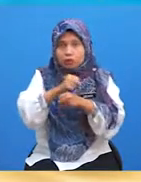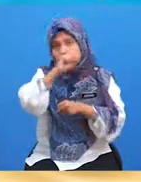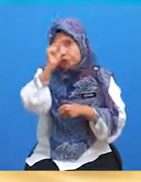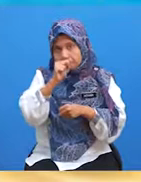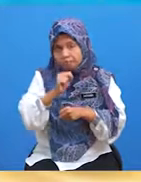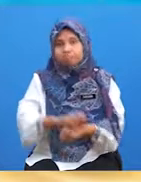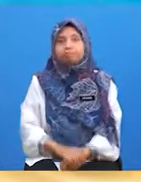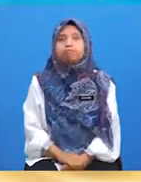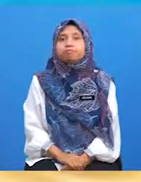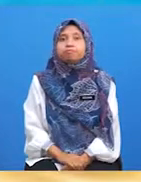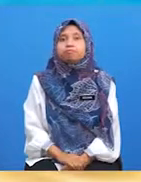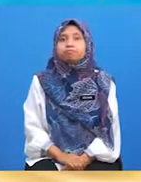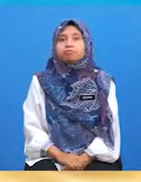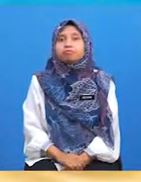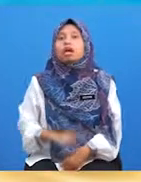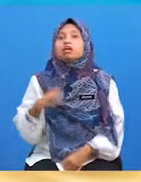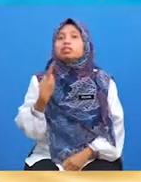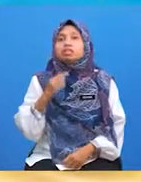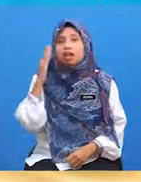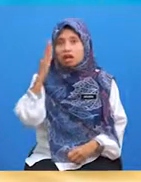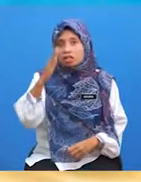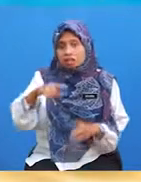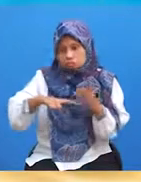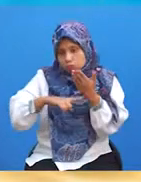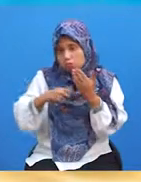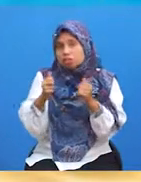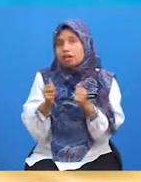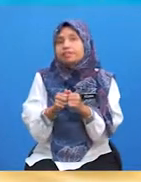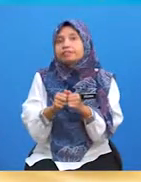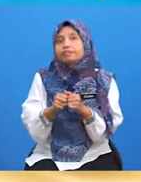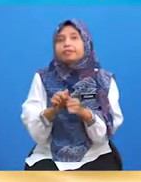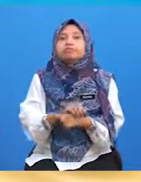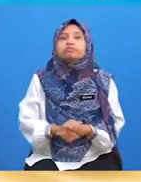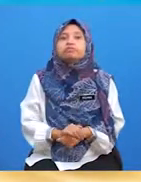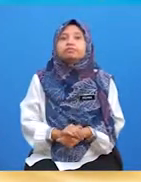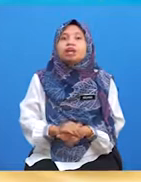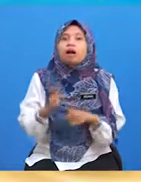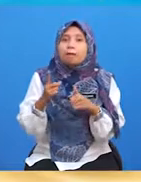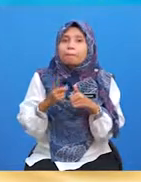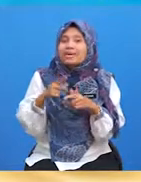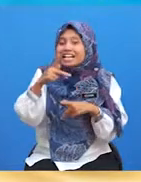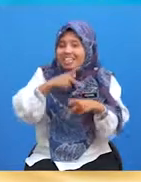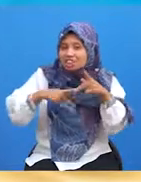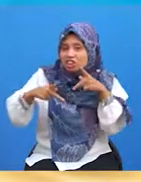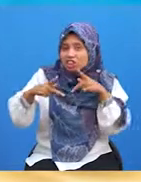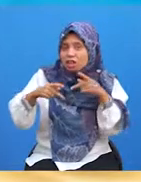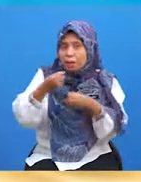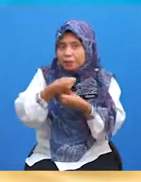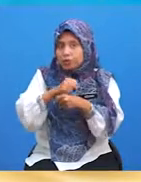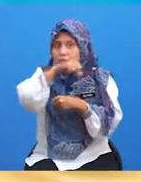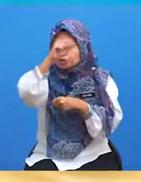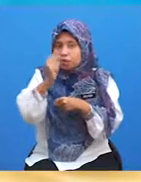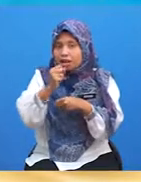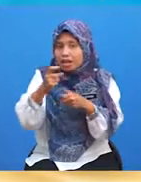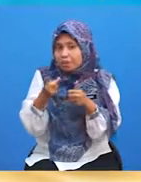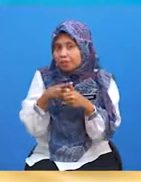ini. Kita akan mulakan pelajaran pada hari ini dengan mengkaji bentuk soalan